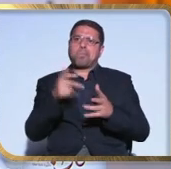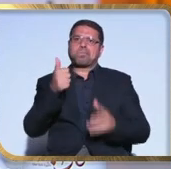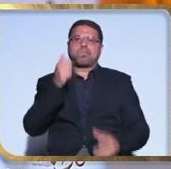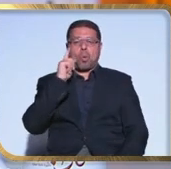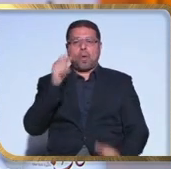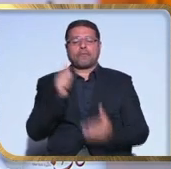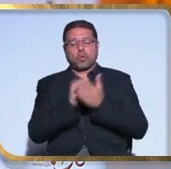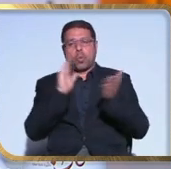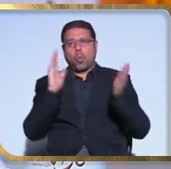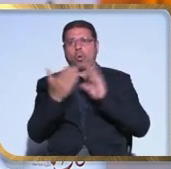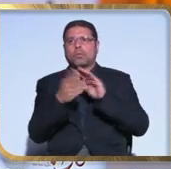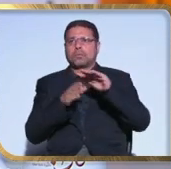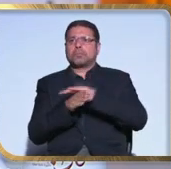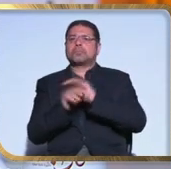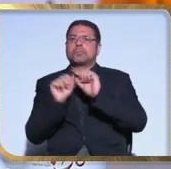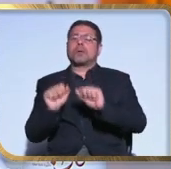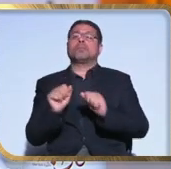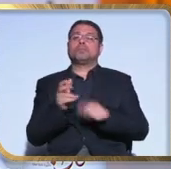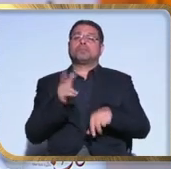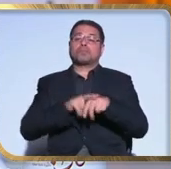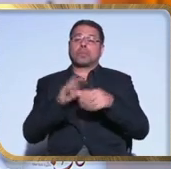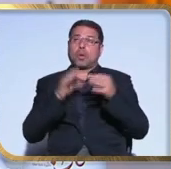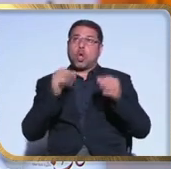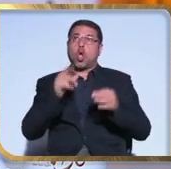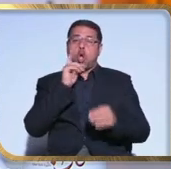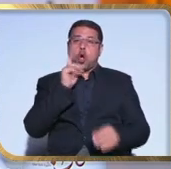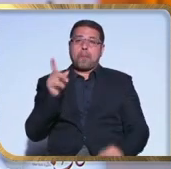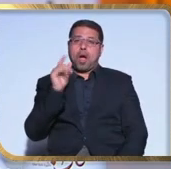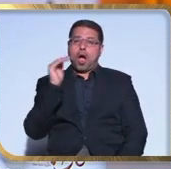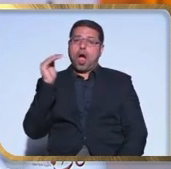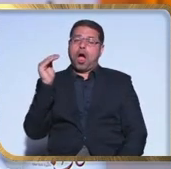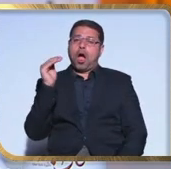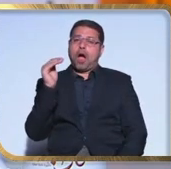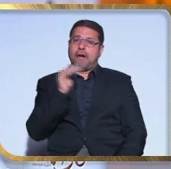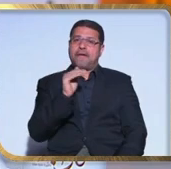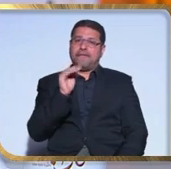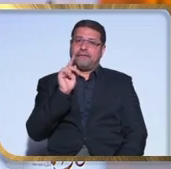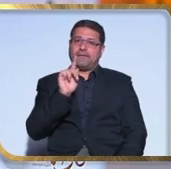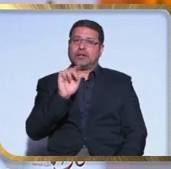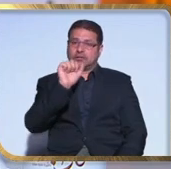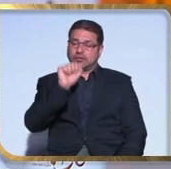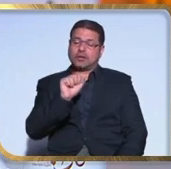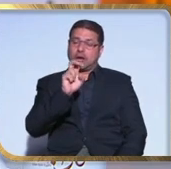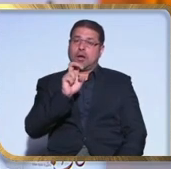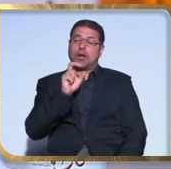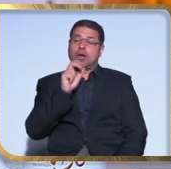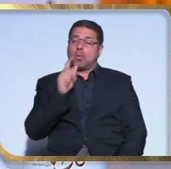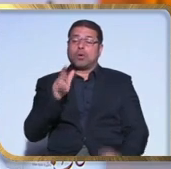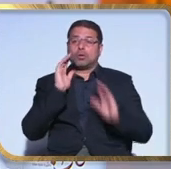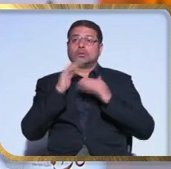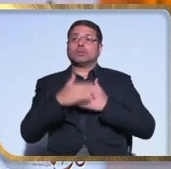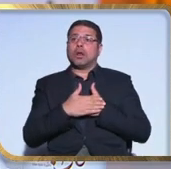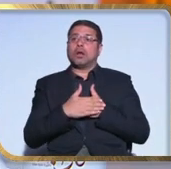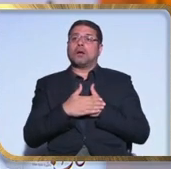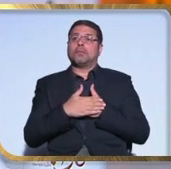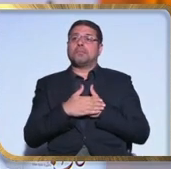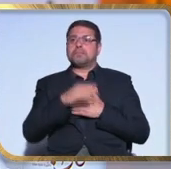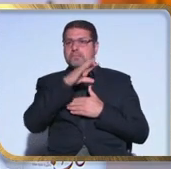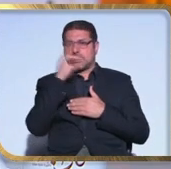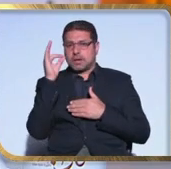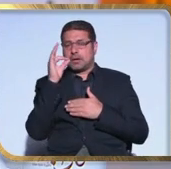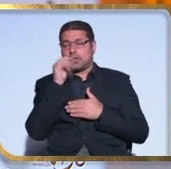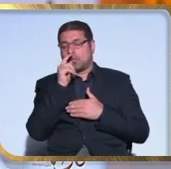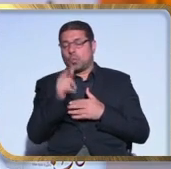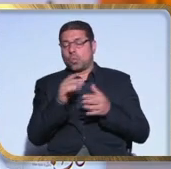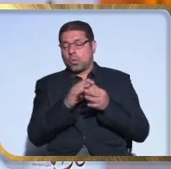الحجرات الشريفه روت كمان امنا ا ستنا حفصه في ابواب الصلاه يعني مثلا